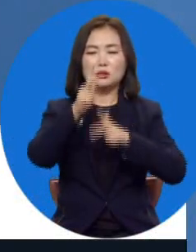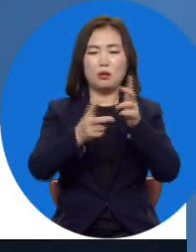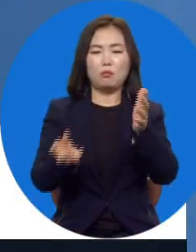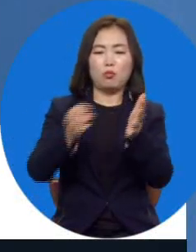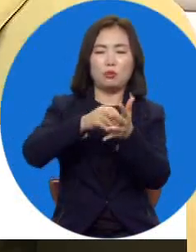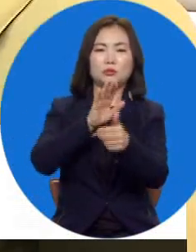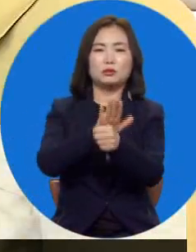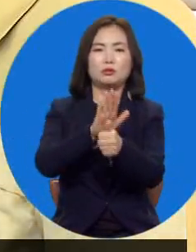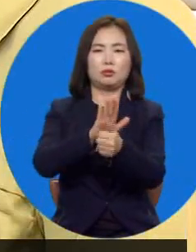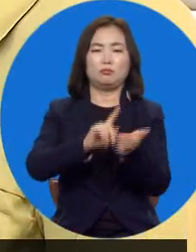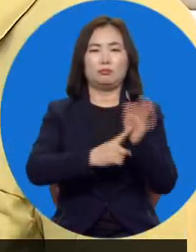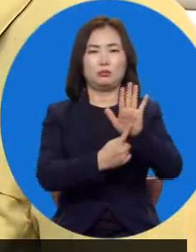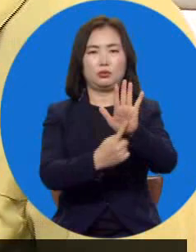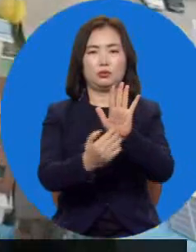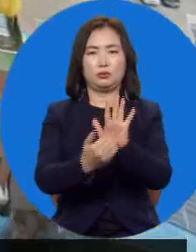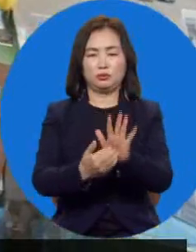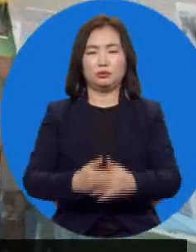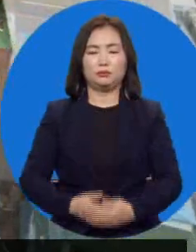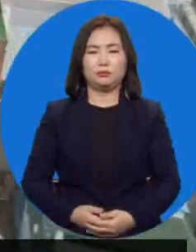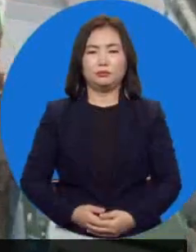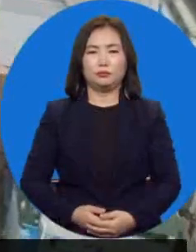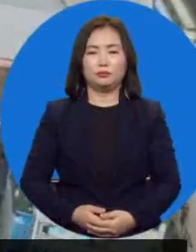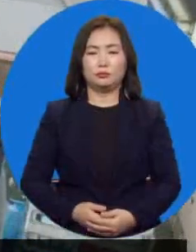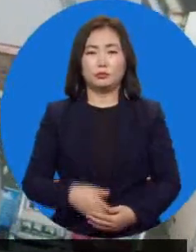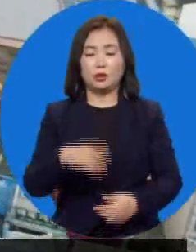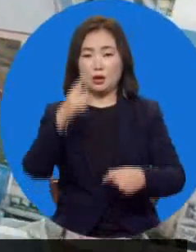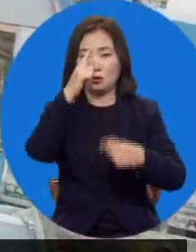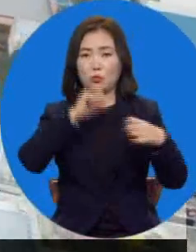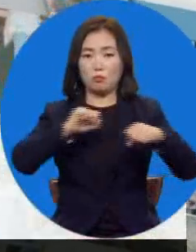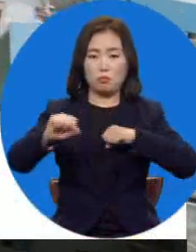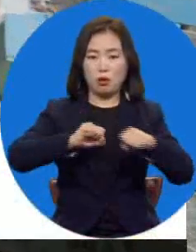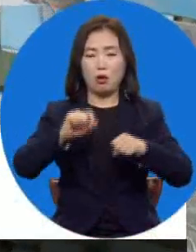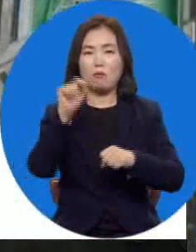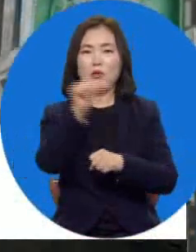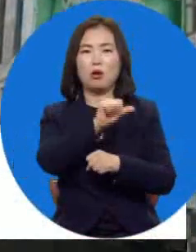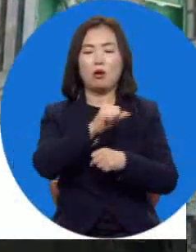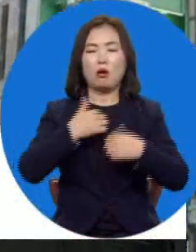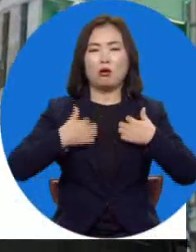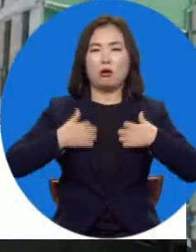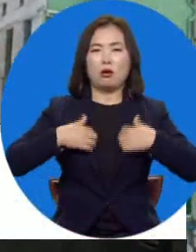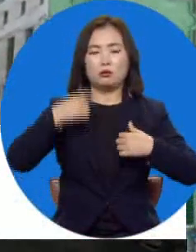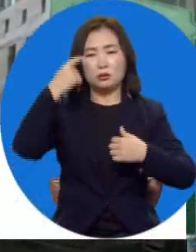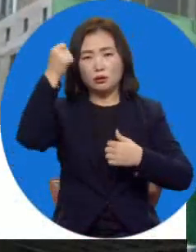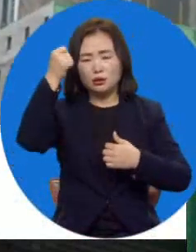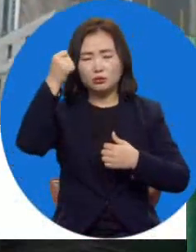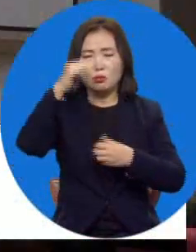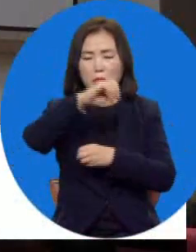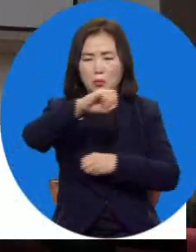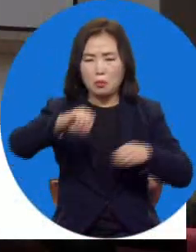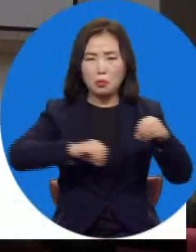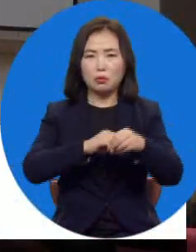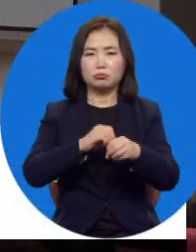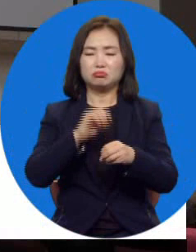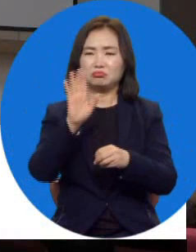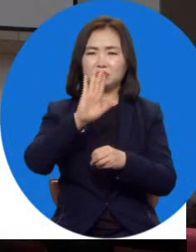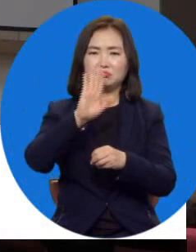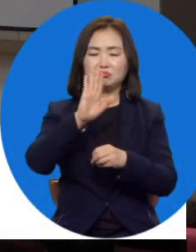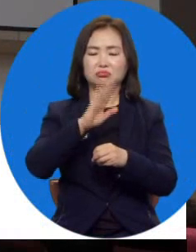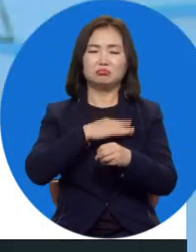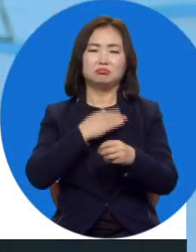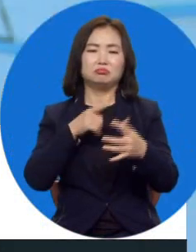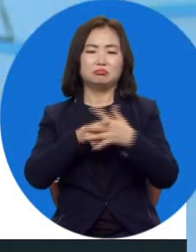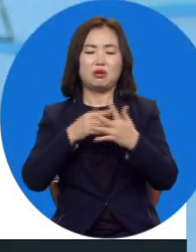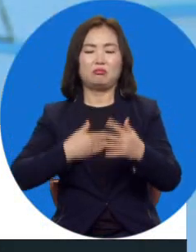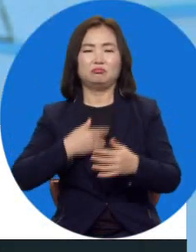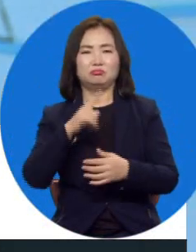지원하겠다 고 발표했습니다 발빠른 정부의 대책을 반길 것 같았던 피해 주민들은 마치 예언이 라도